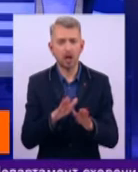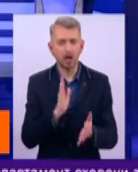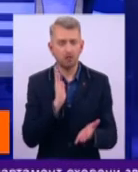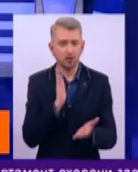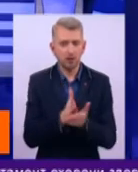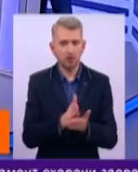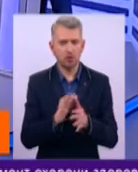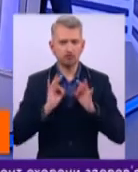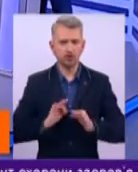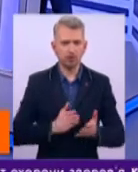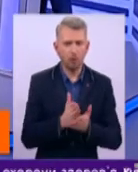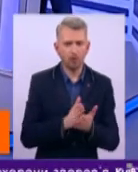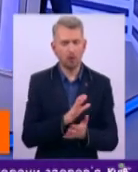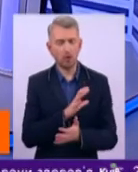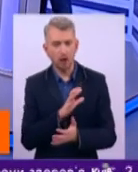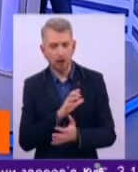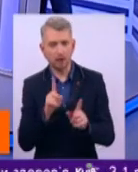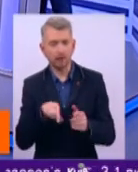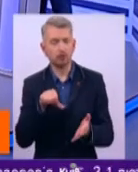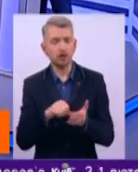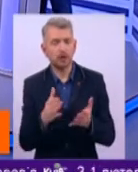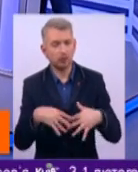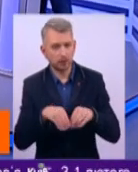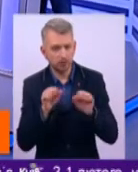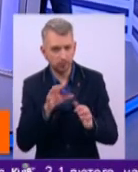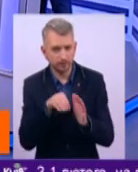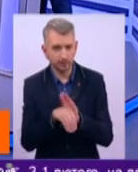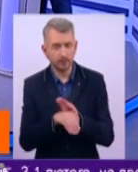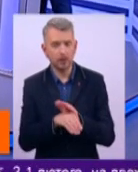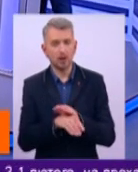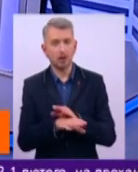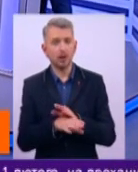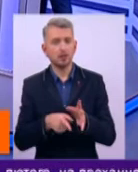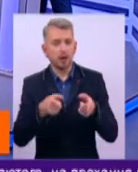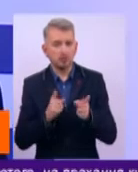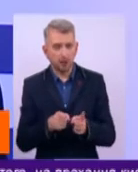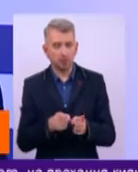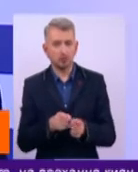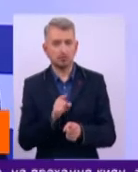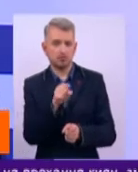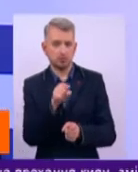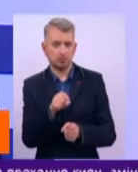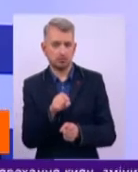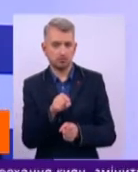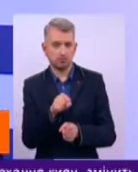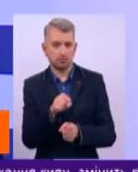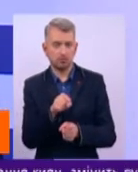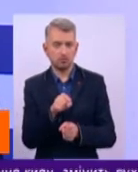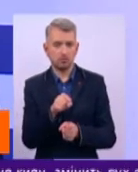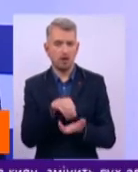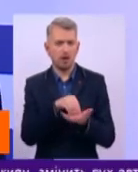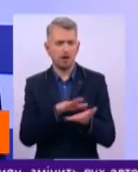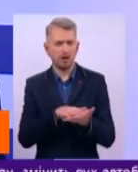безпосередньо чиновники, олігархи, а також і члени їх родини. Насправді, на яких так само дуже багато є активів.